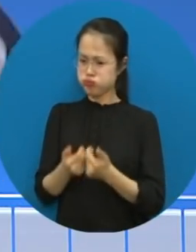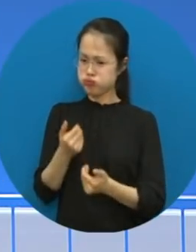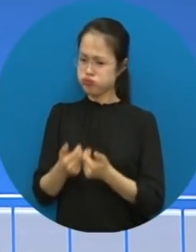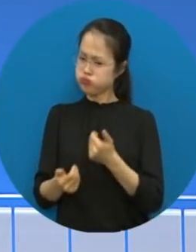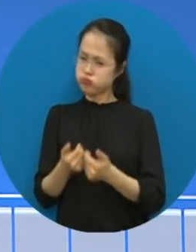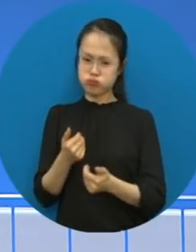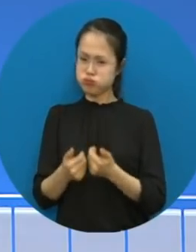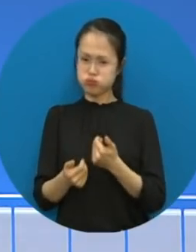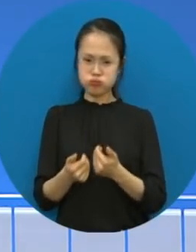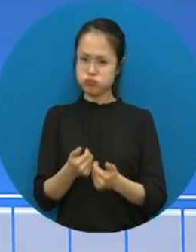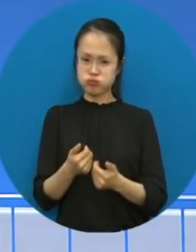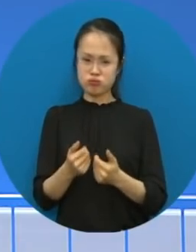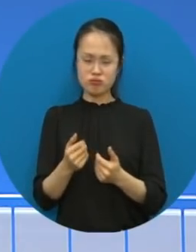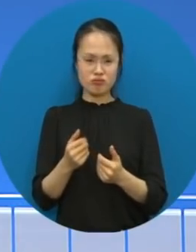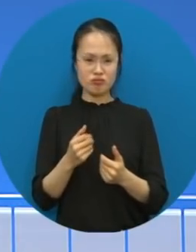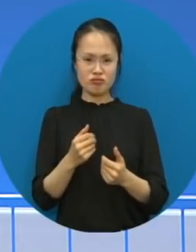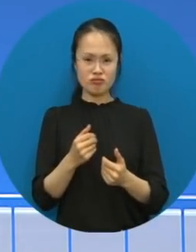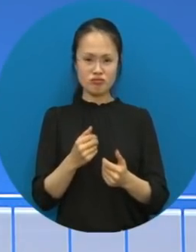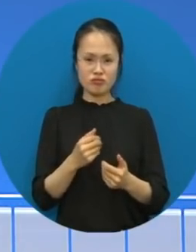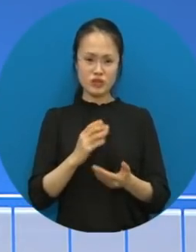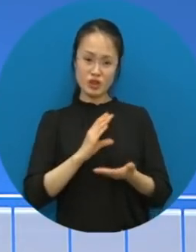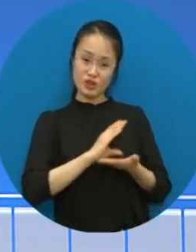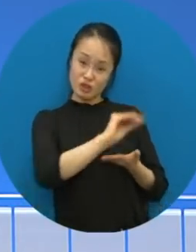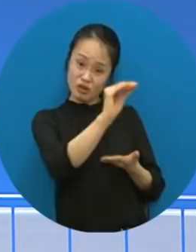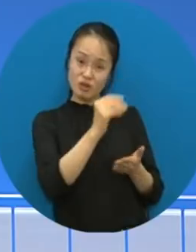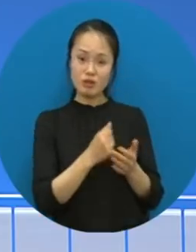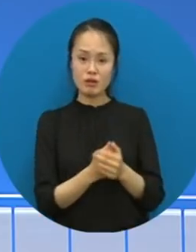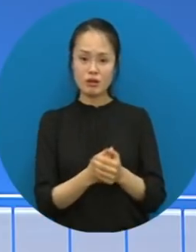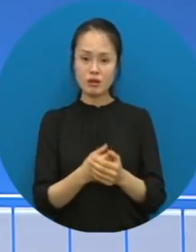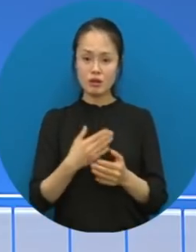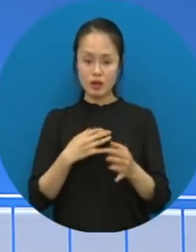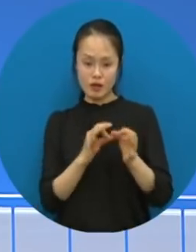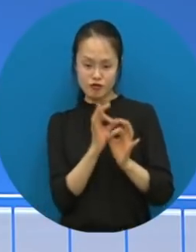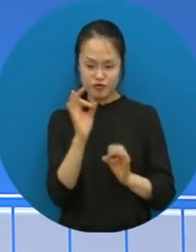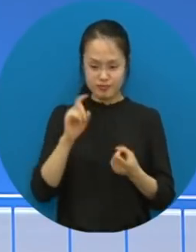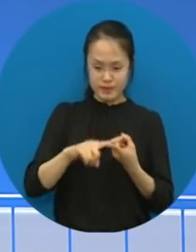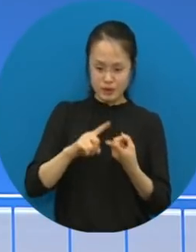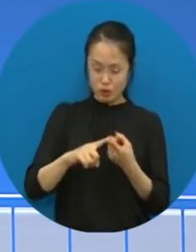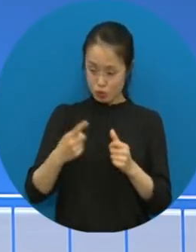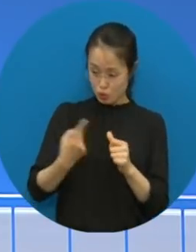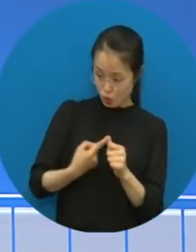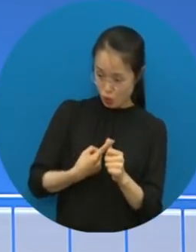도리어 자신의 우상이 건드려지면 참지 못했습니다.